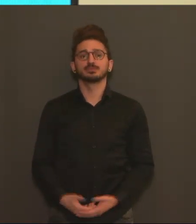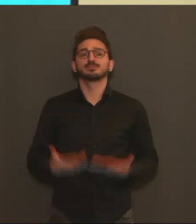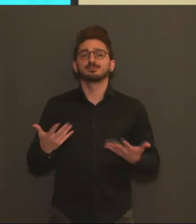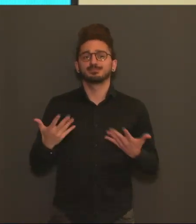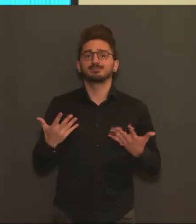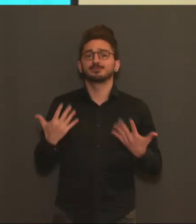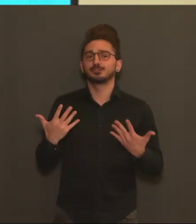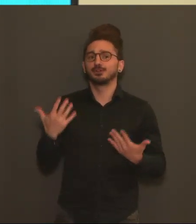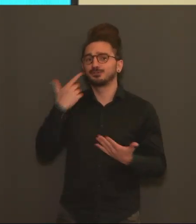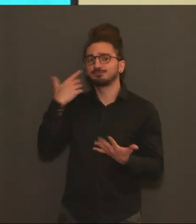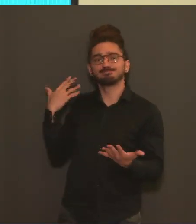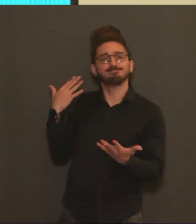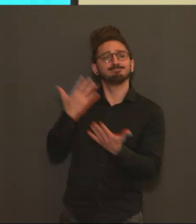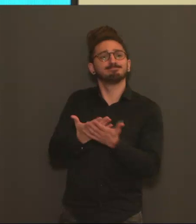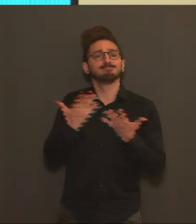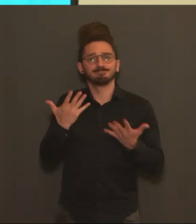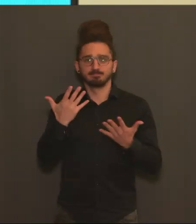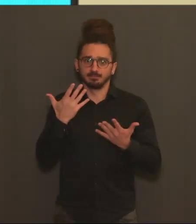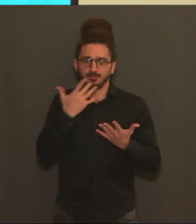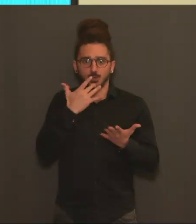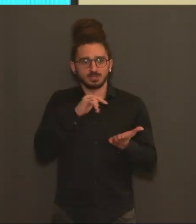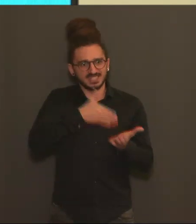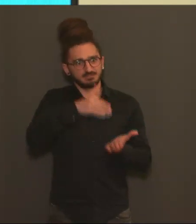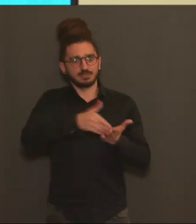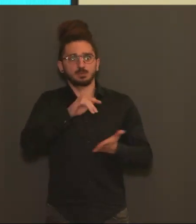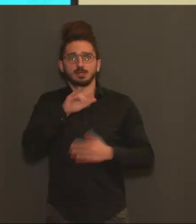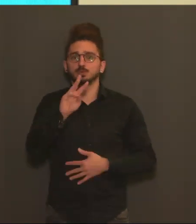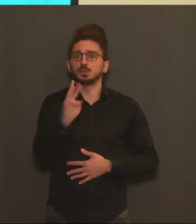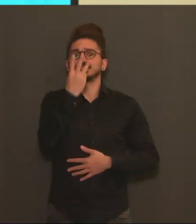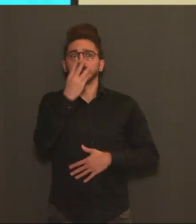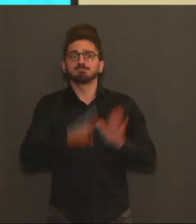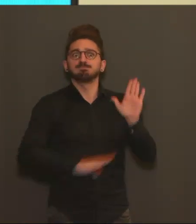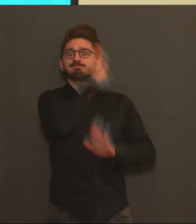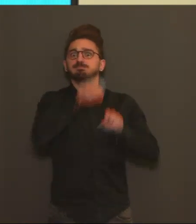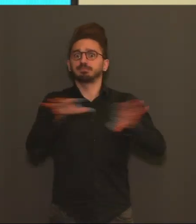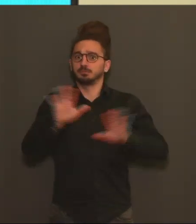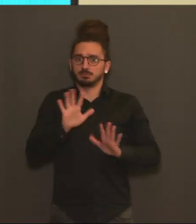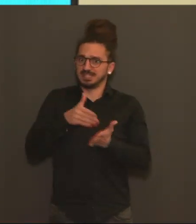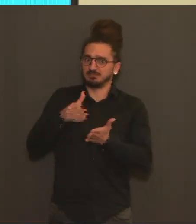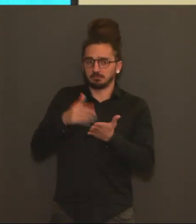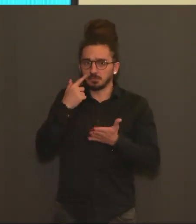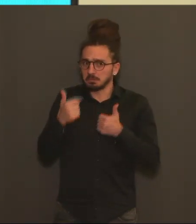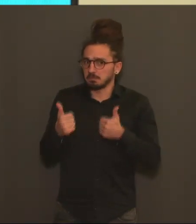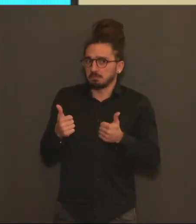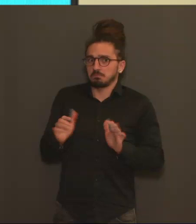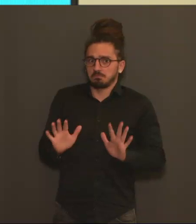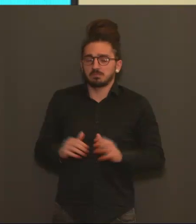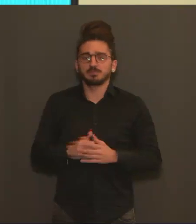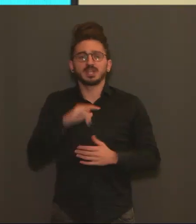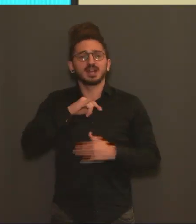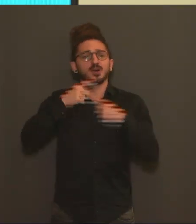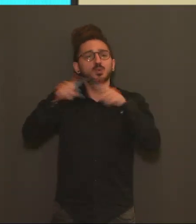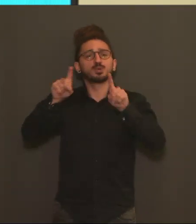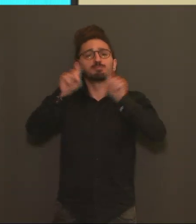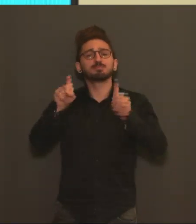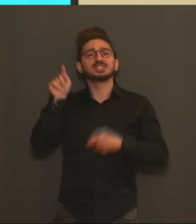situation reste relativement, chez nous, meilleure que dans d'autres pays qui nous entourent, avec, vous l'avez vu, en France, entre autres, des mesures de